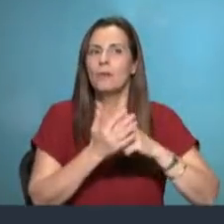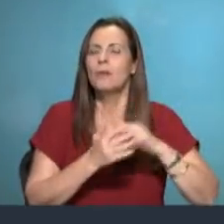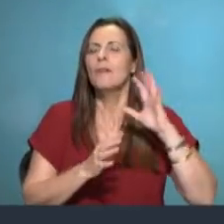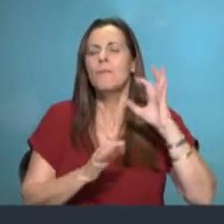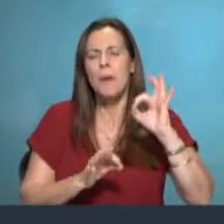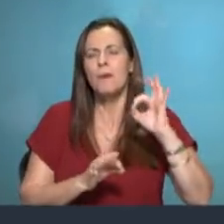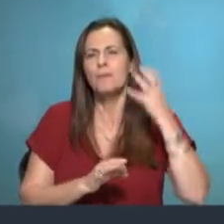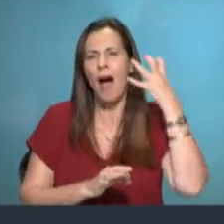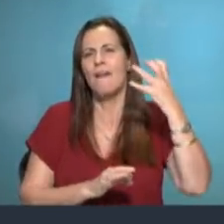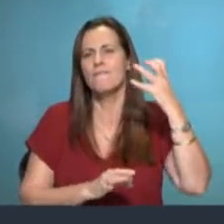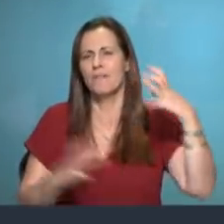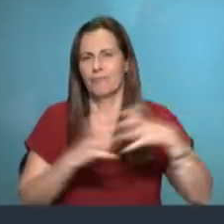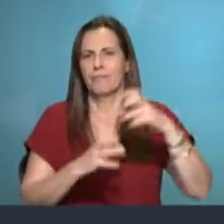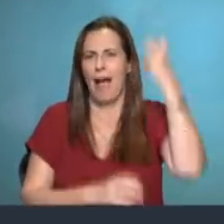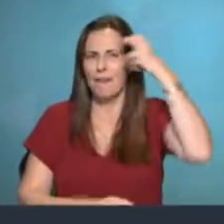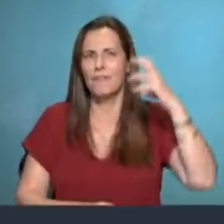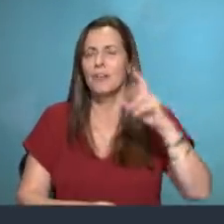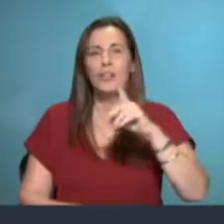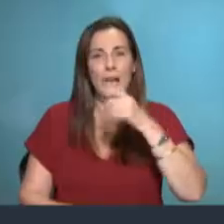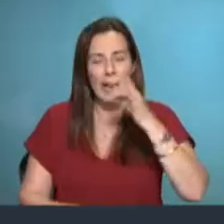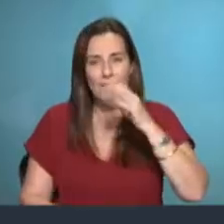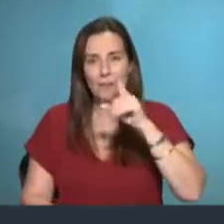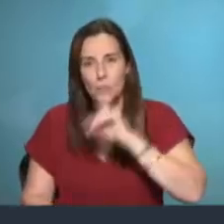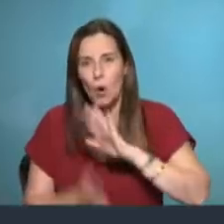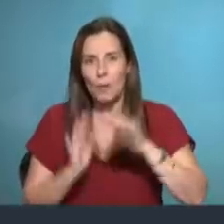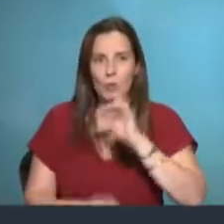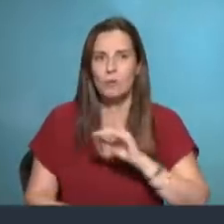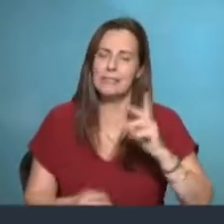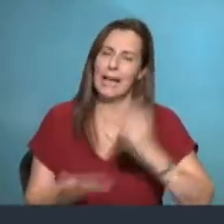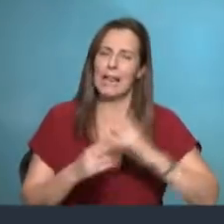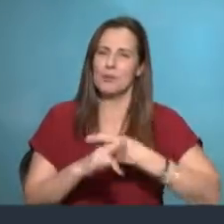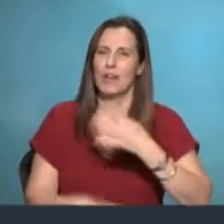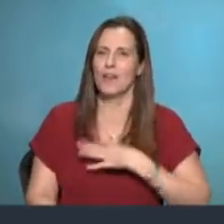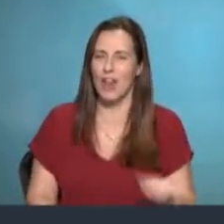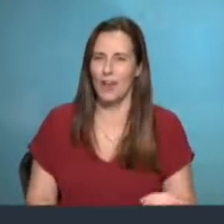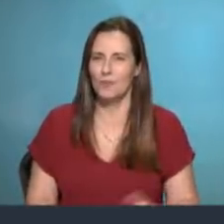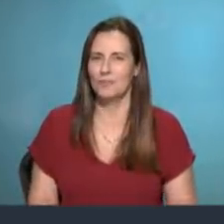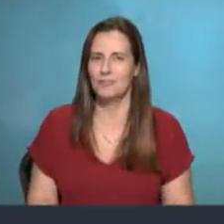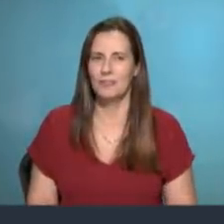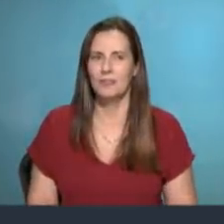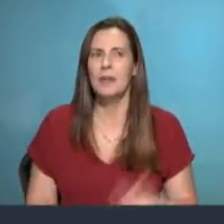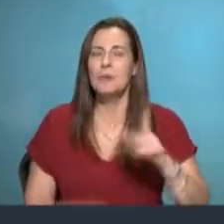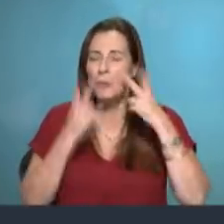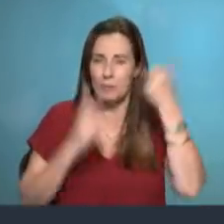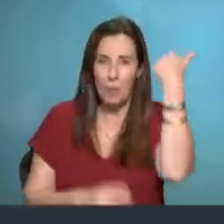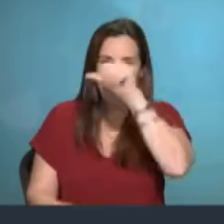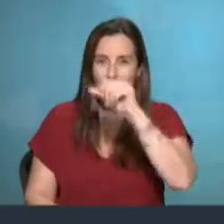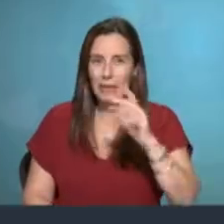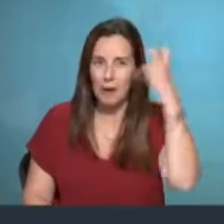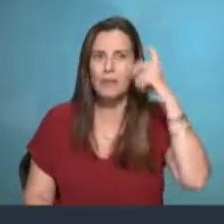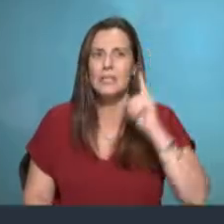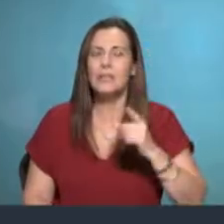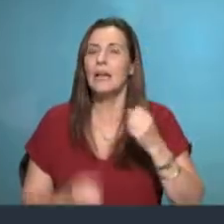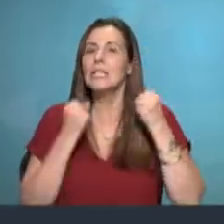כלכלי ערבי. אני מכין לך כוס קפה, סוכר או בלי? זה חלק מהרוטינה שלנו. כן, בטח. מי שחיפש מותגים מהמגזר היה צריך